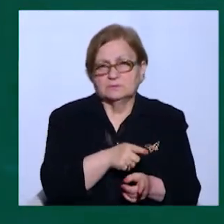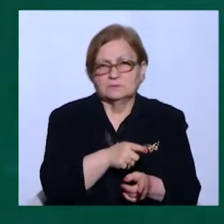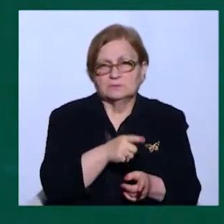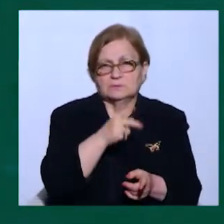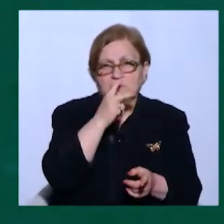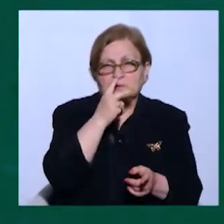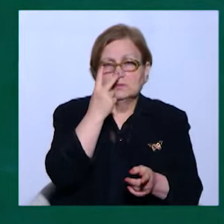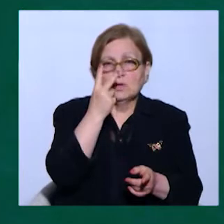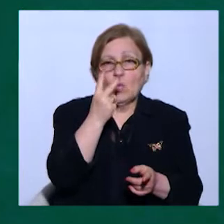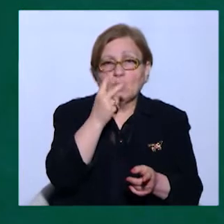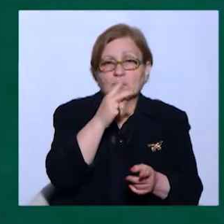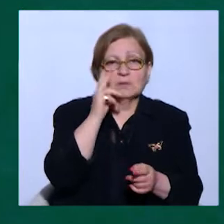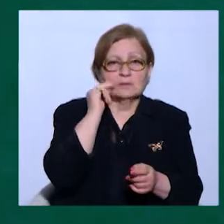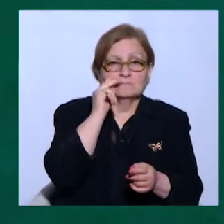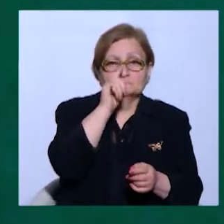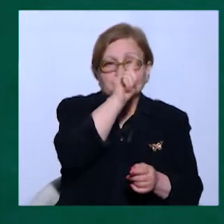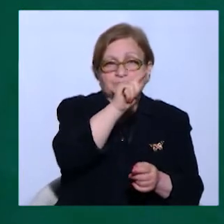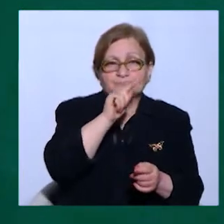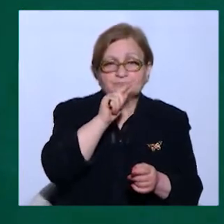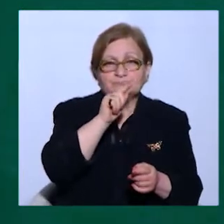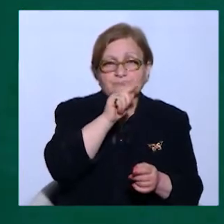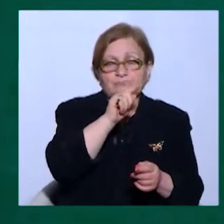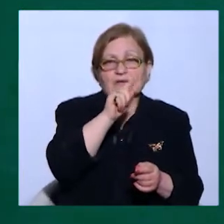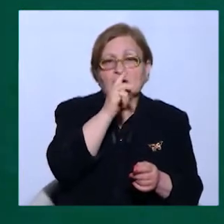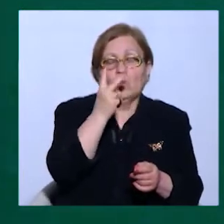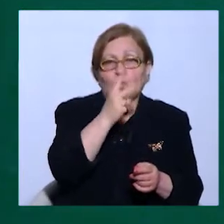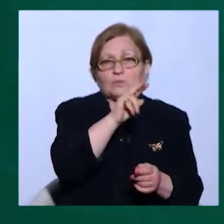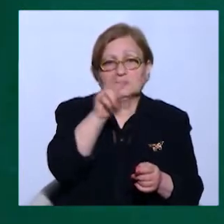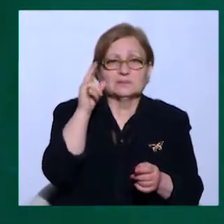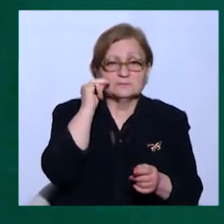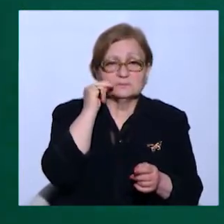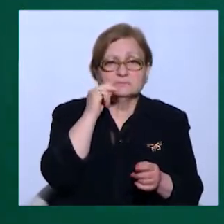ვიხილავ ორი რიცხვის საერთო უმცირეს ჯერადს.